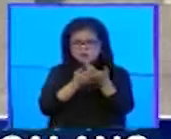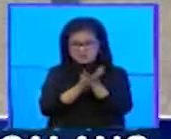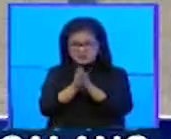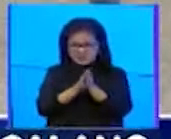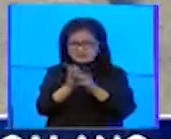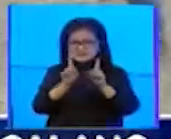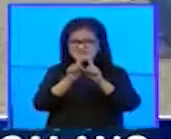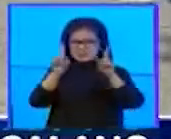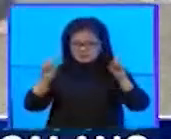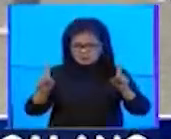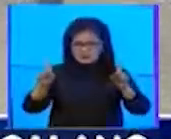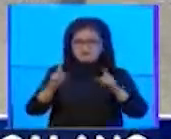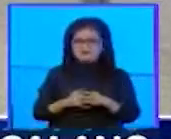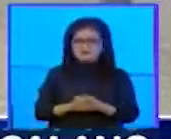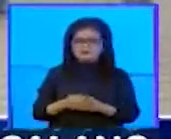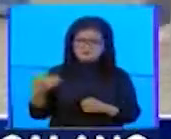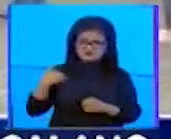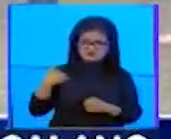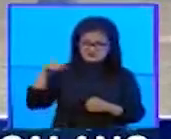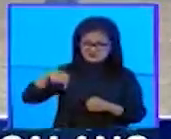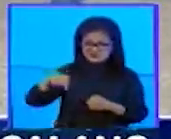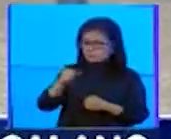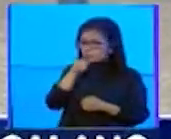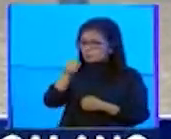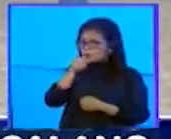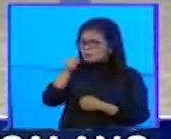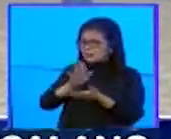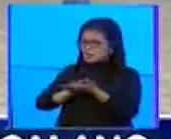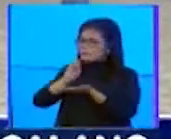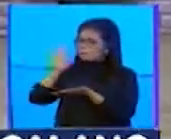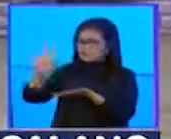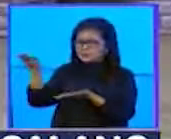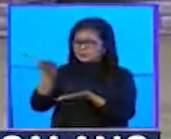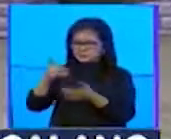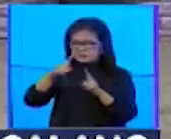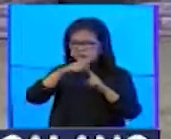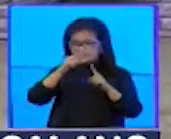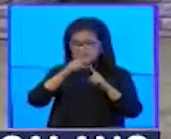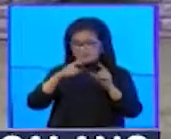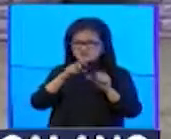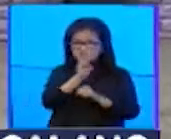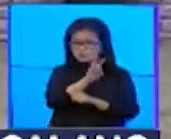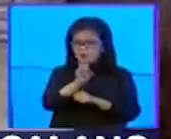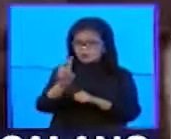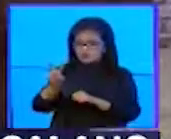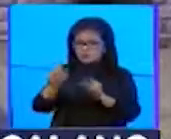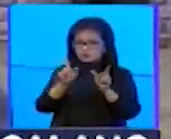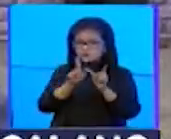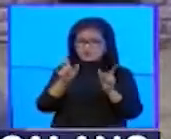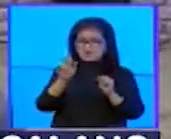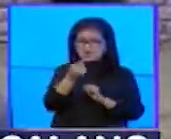lain. Sementara di tempat saya melaporkan, di TPS 20, 21, dan juga 22 RW 8 Rungkut Mampan Barat Kota